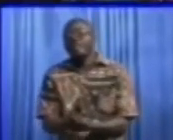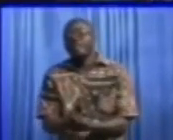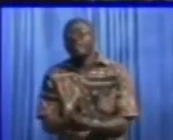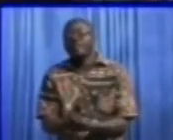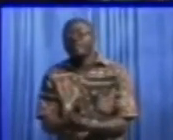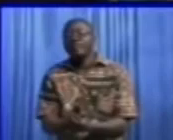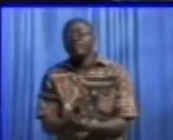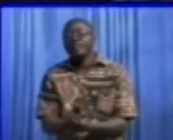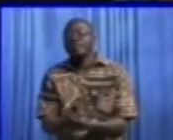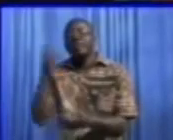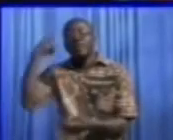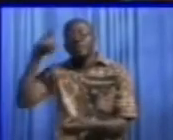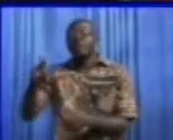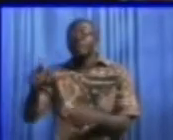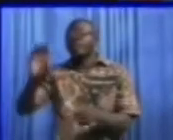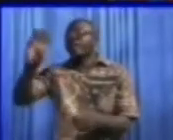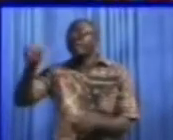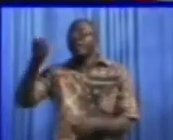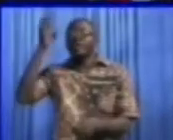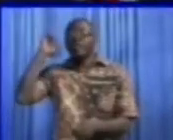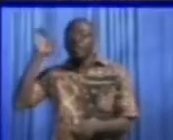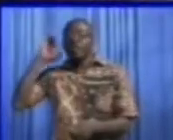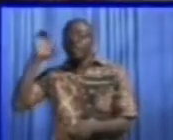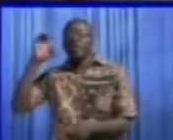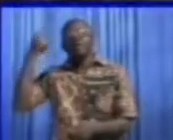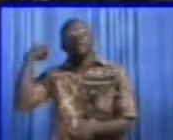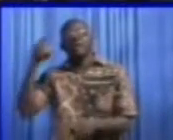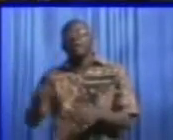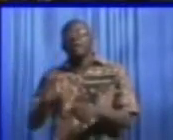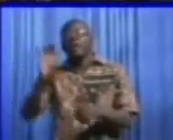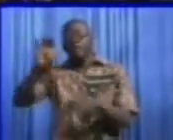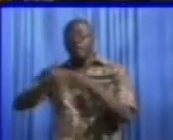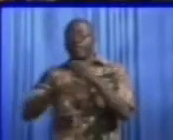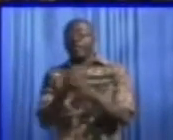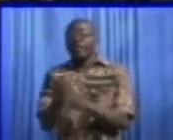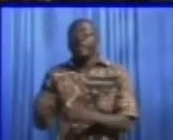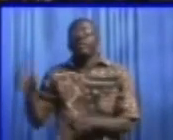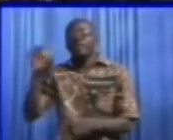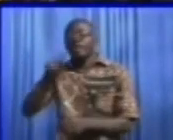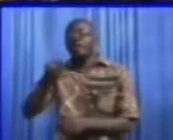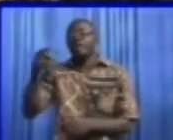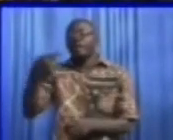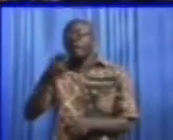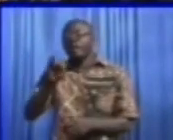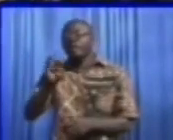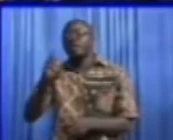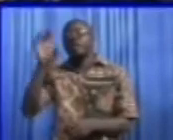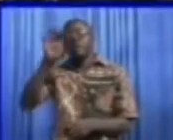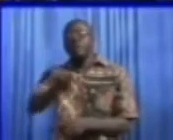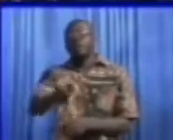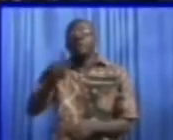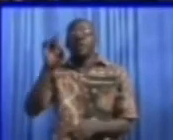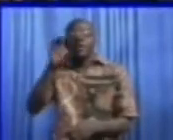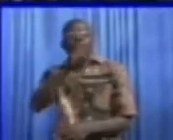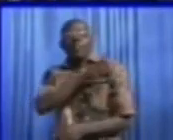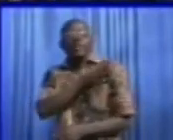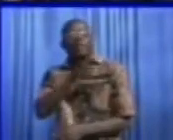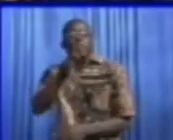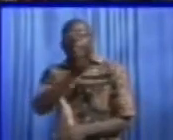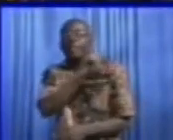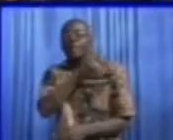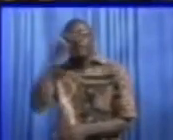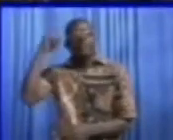L'acte majeur au cours de ce 6e congrès ordinaire de la Confédération générale du travail du Burkina est la désignation de Bazolma Bazié